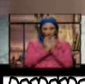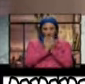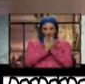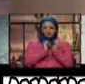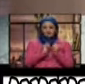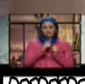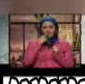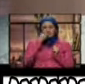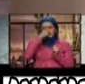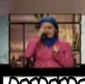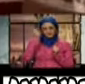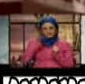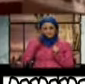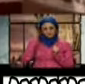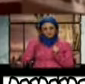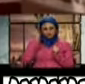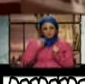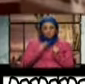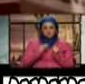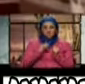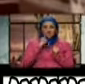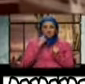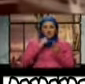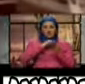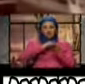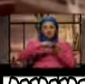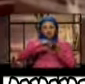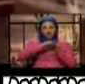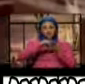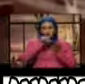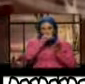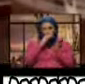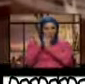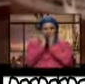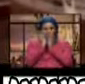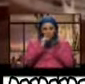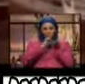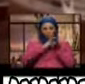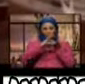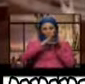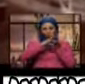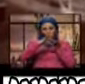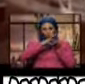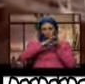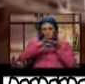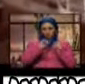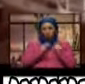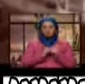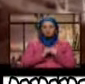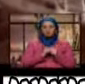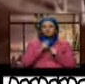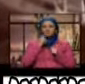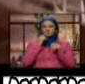ربنا ضرب به المثل: الذي آتيناه آياتنا فانسلخ منها ولو شئنا لرفعناه بها ولكنه أخلد إلى الأرض واتبع